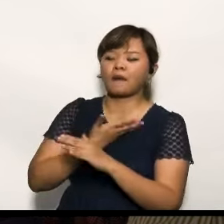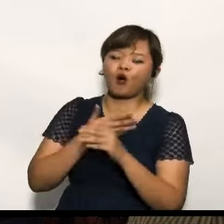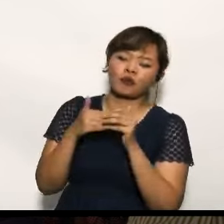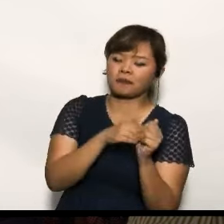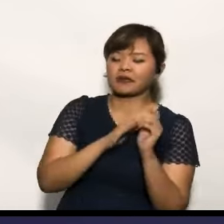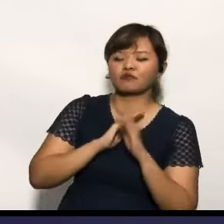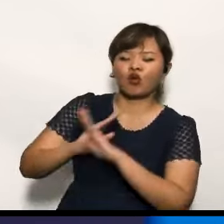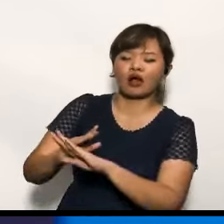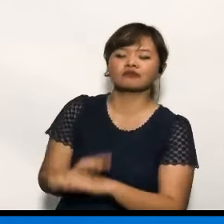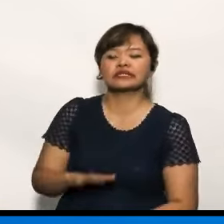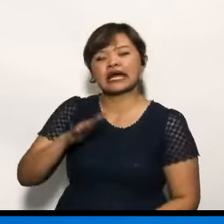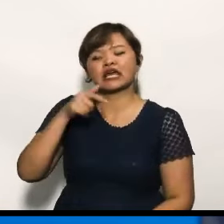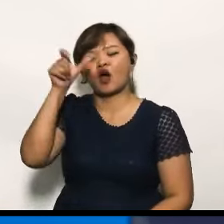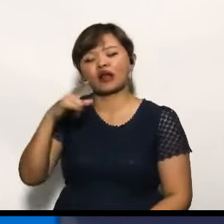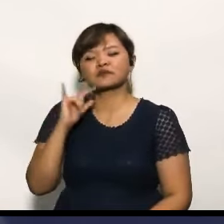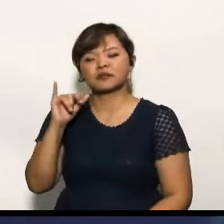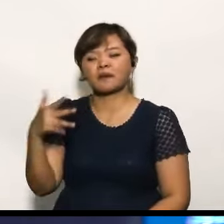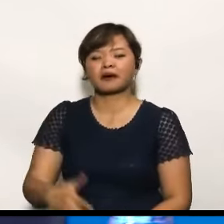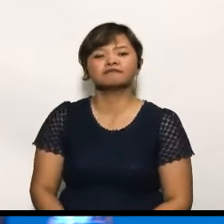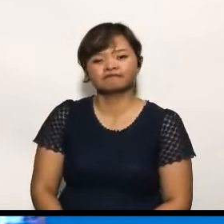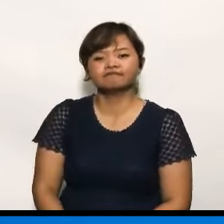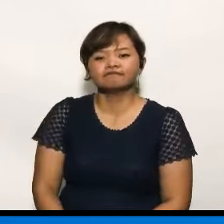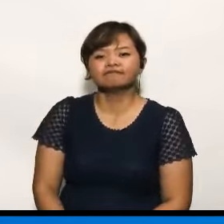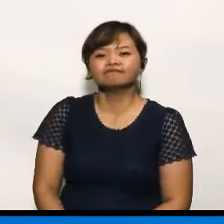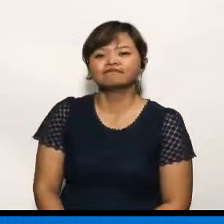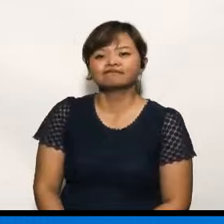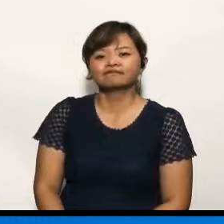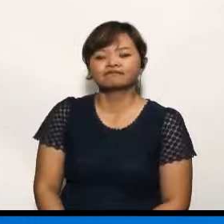lead. Kira-kira orangnya kayak gimana?